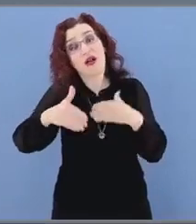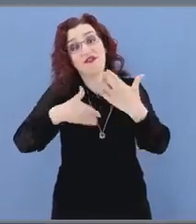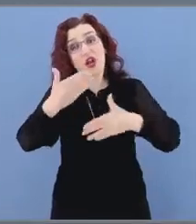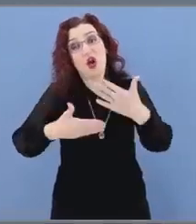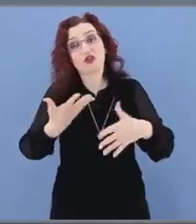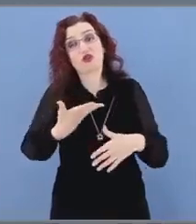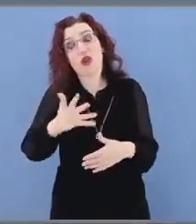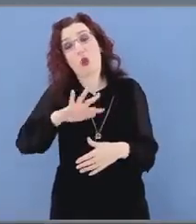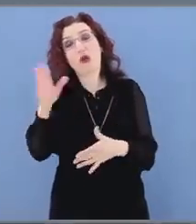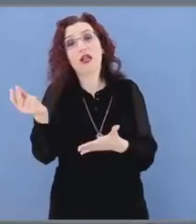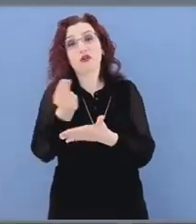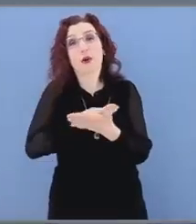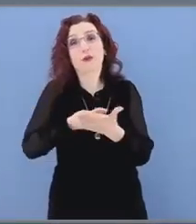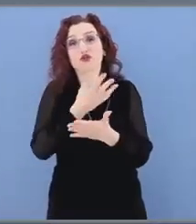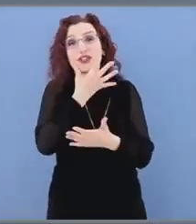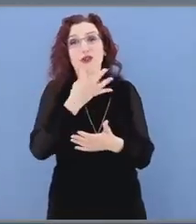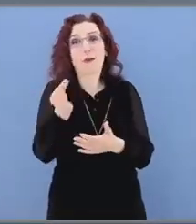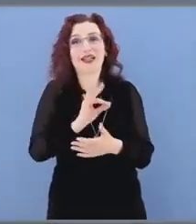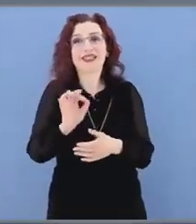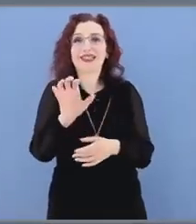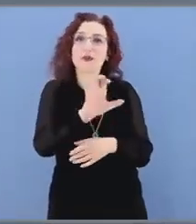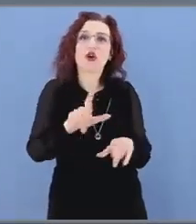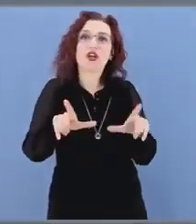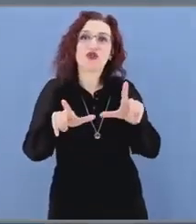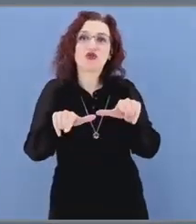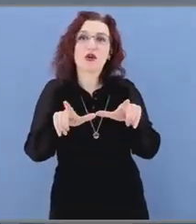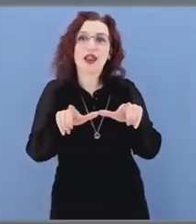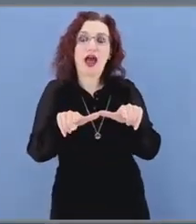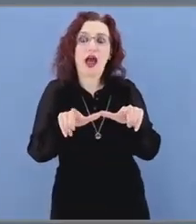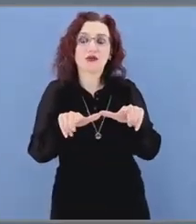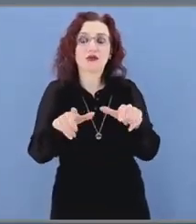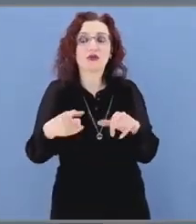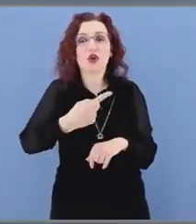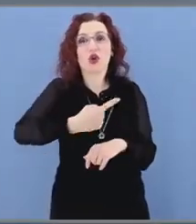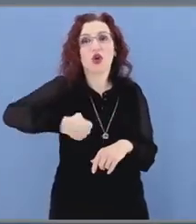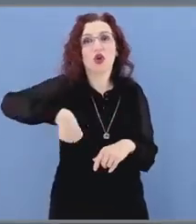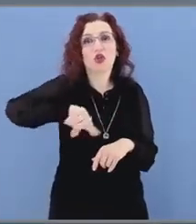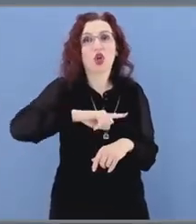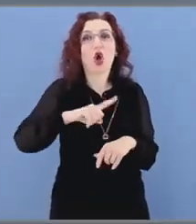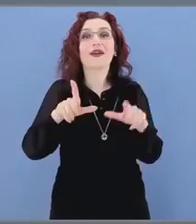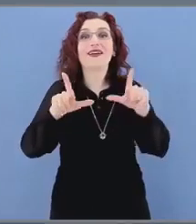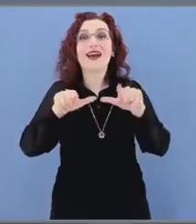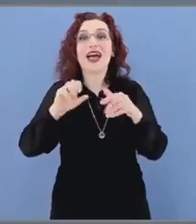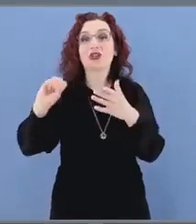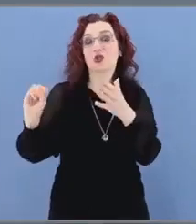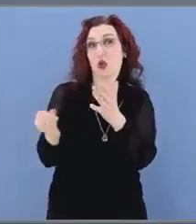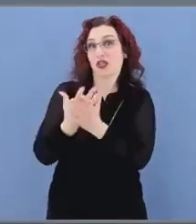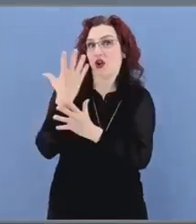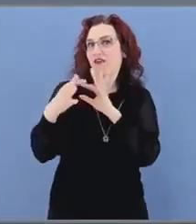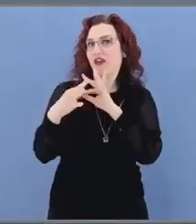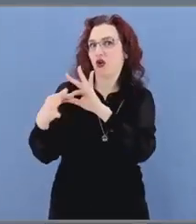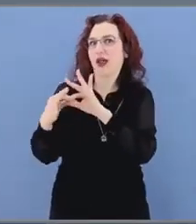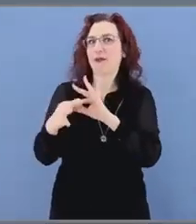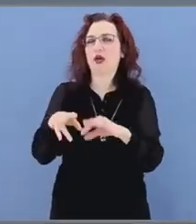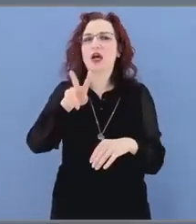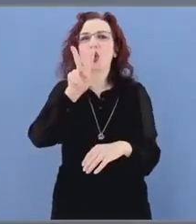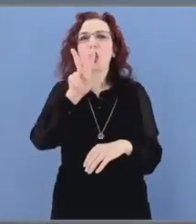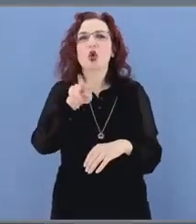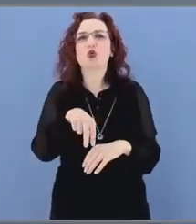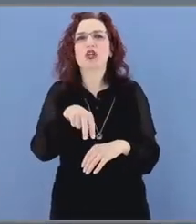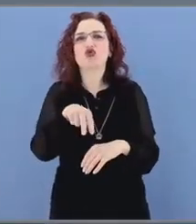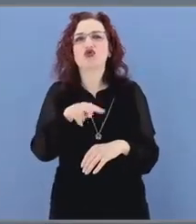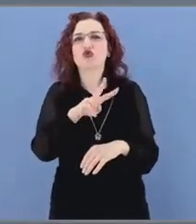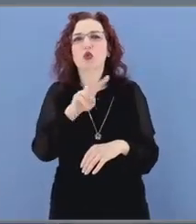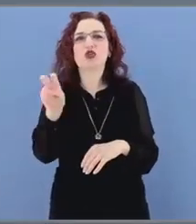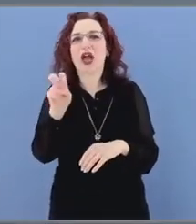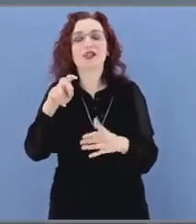collaborato con Lazio Innova, sono 200.000 euro di investimento per impianti fotovoltaici e solari termici, in modo